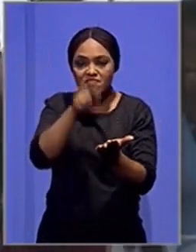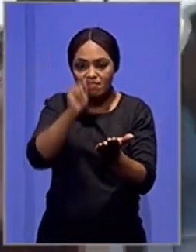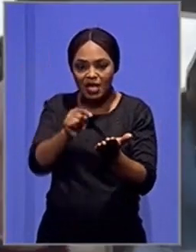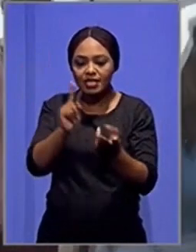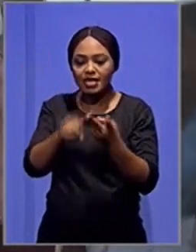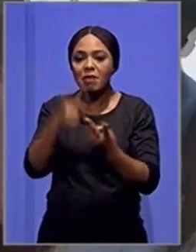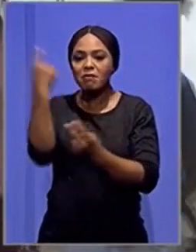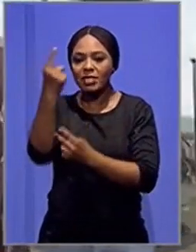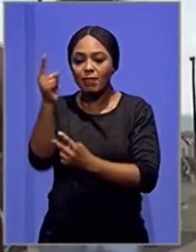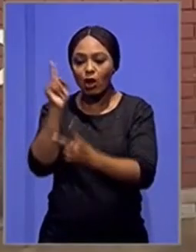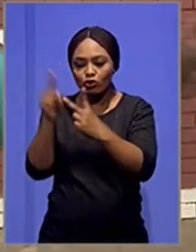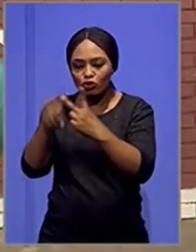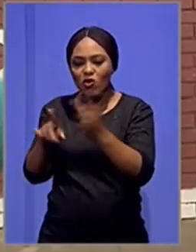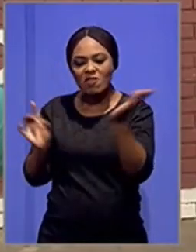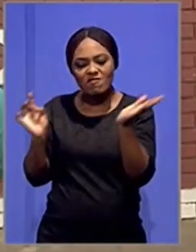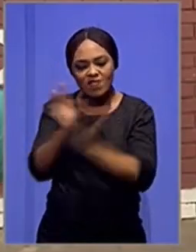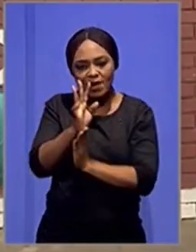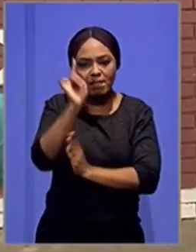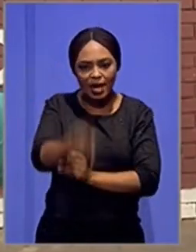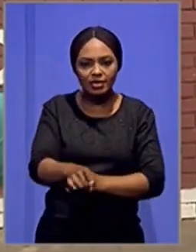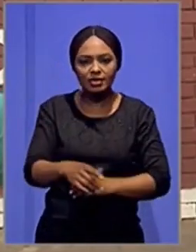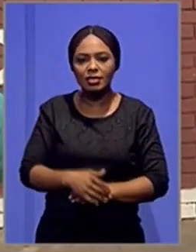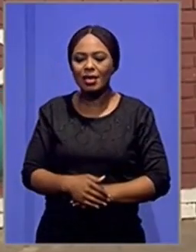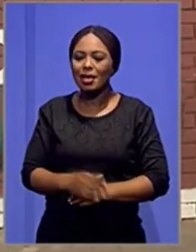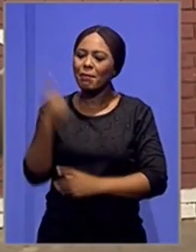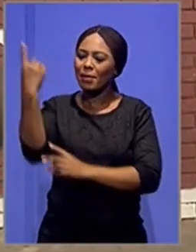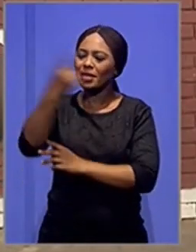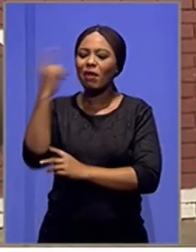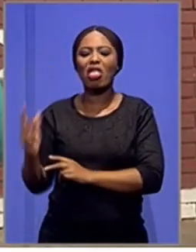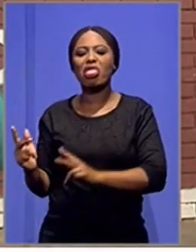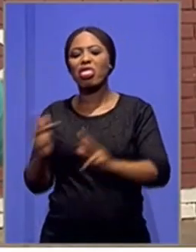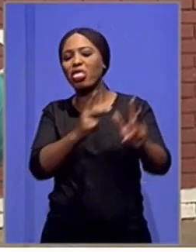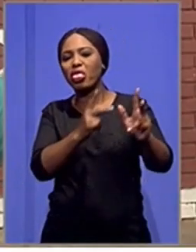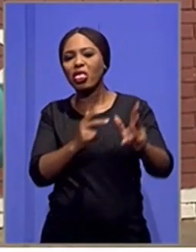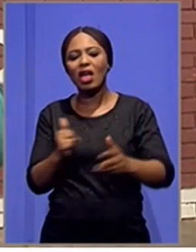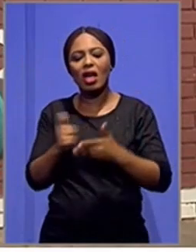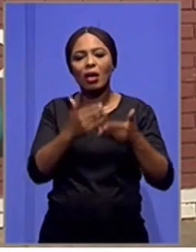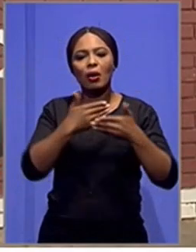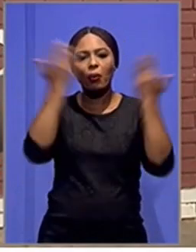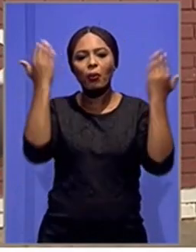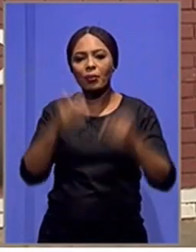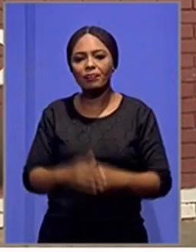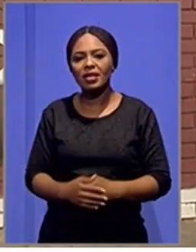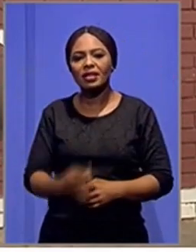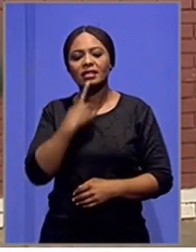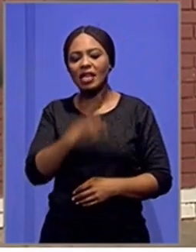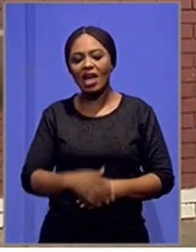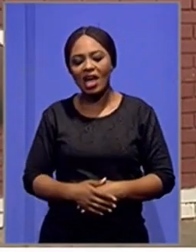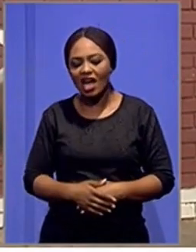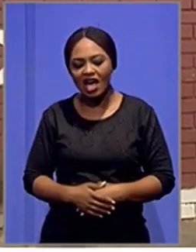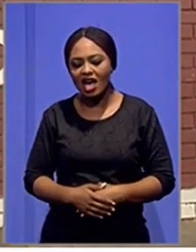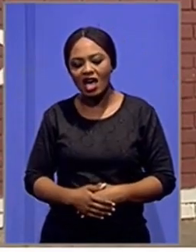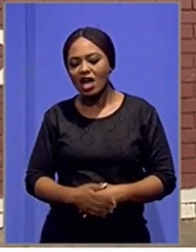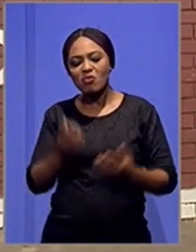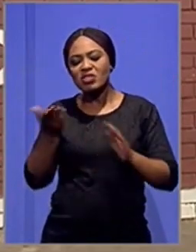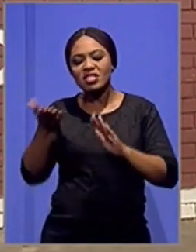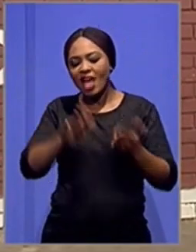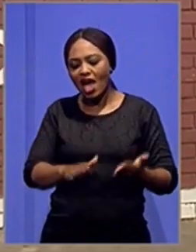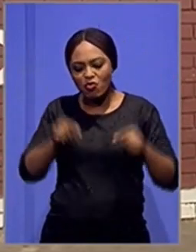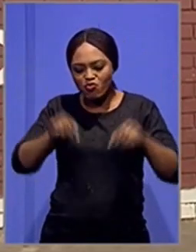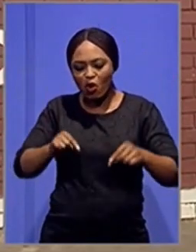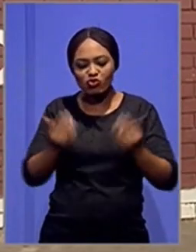ba kobiwe principal ba latlhaletse matsogo a re batho ba bana bao ga ba swela moko mo property ya sekolo ba